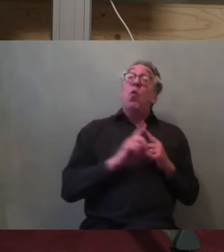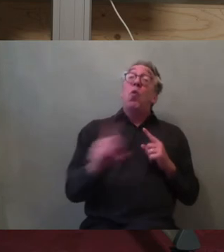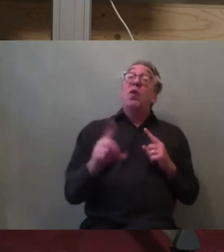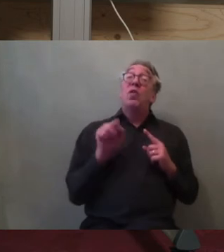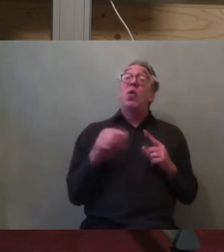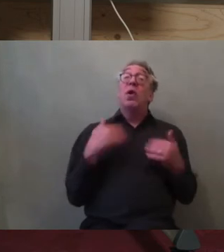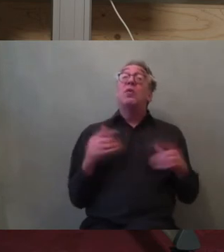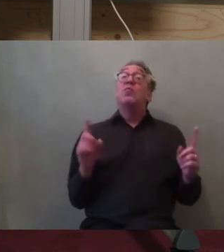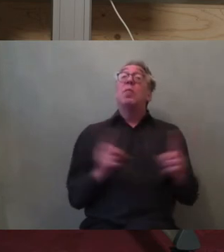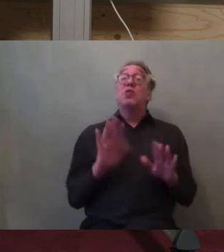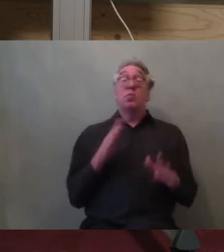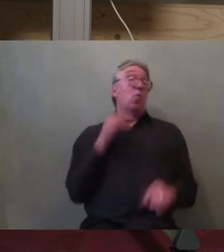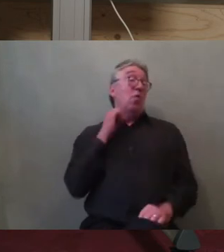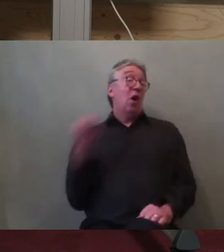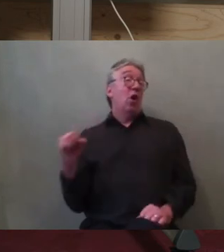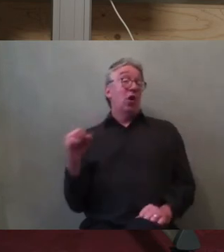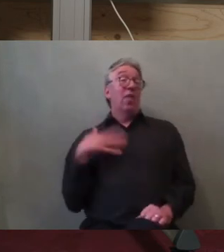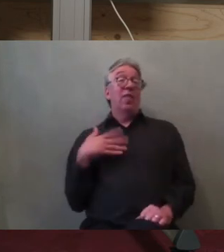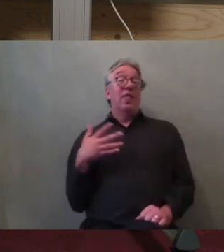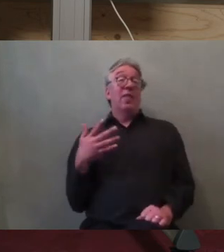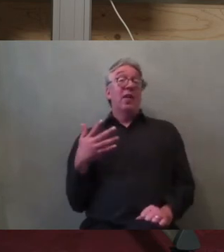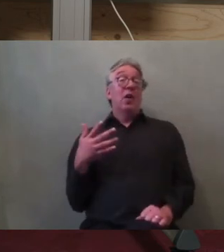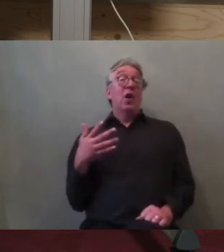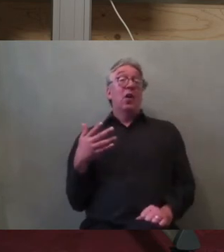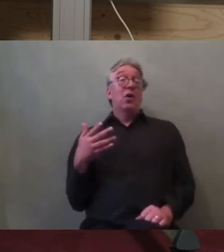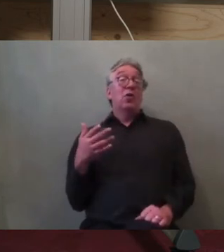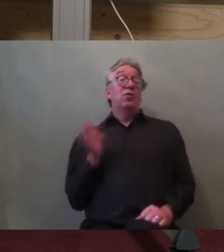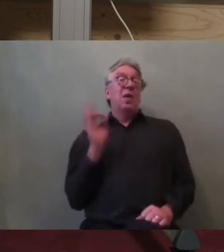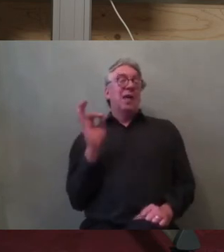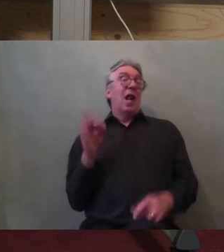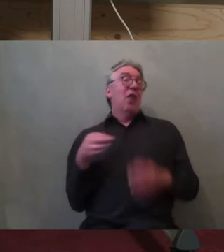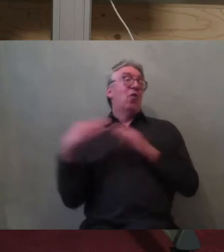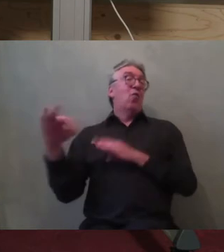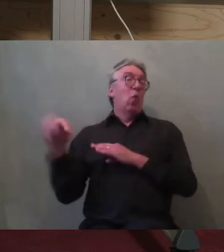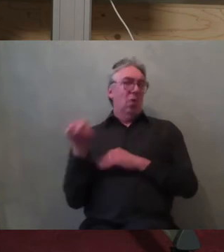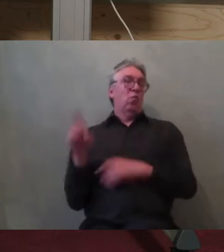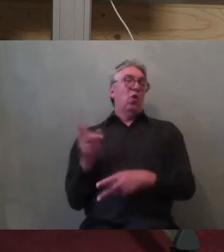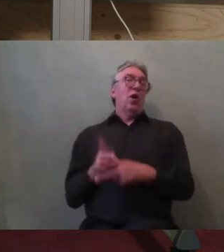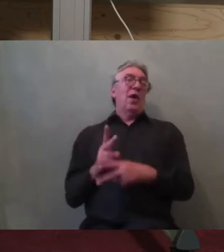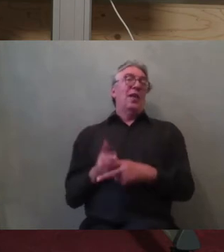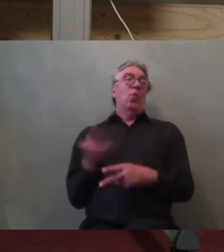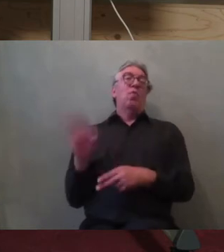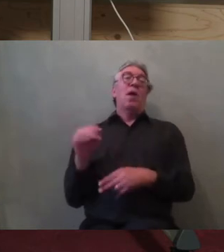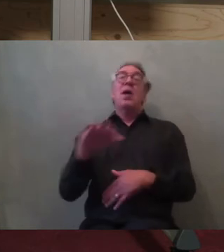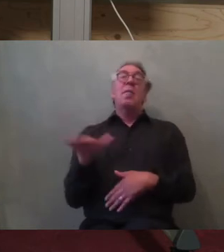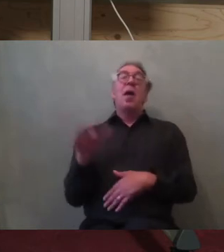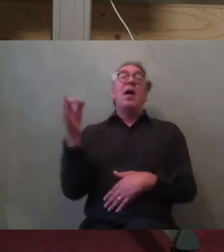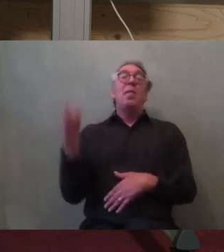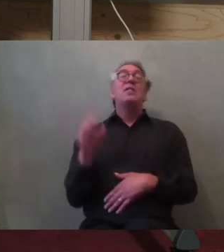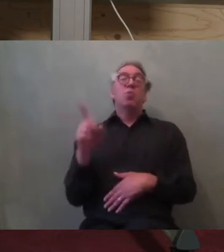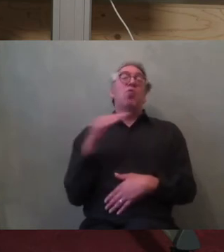kunnen zijn van speciaal vervoer. En dat hierbij bijvoorbeeld rekening gehouden moet worden bij een parkeerplaats, dat daar ook voldoende ruimte voor is.